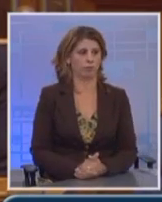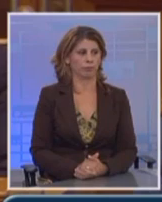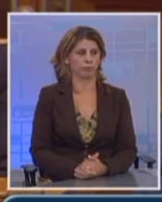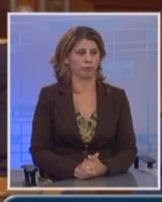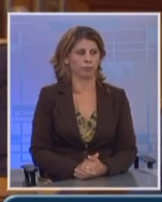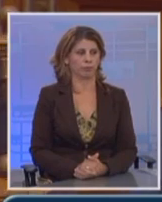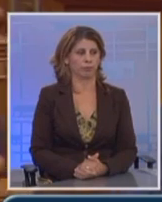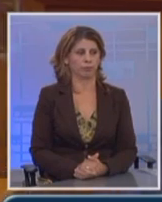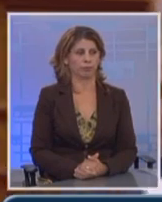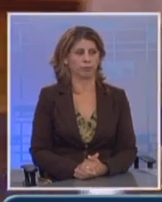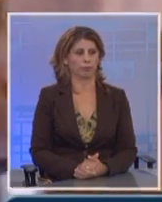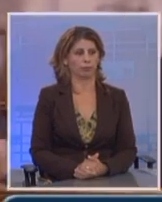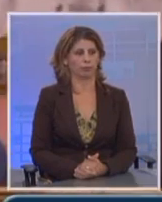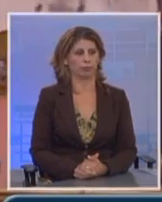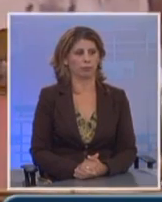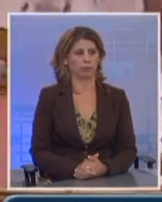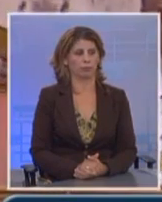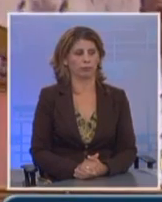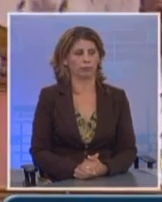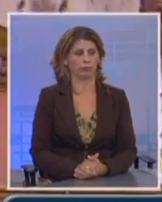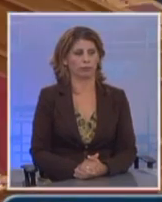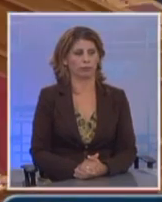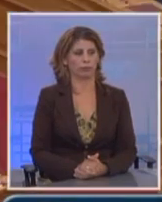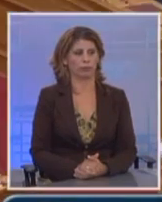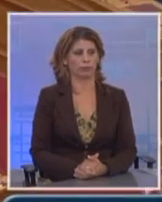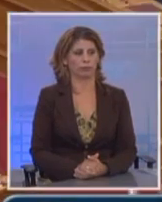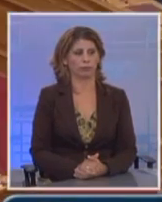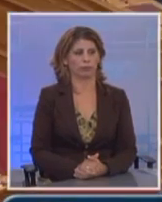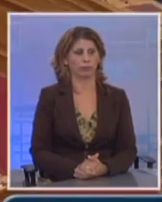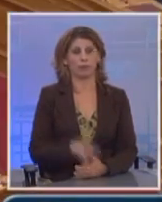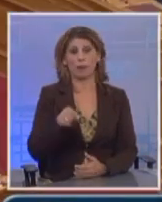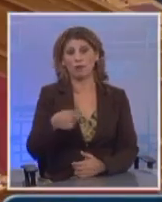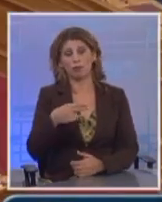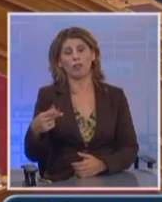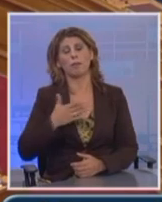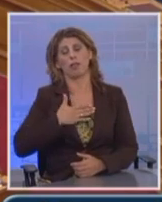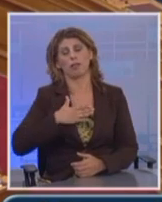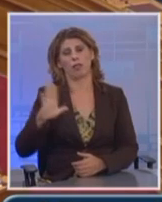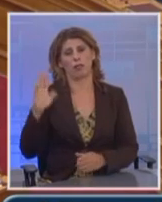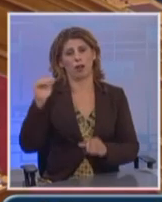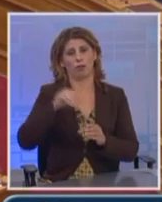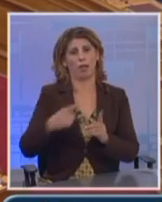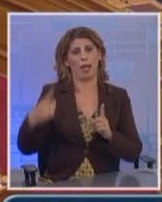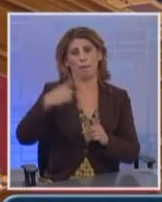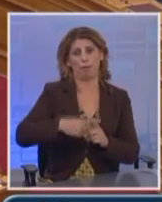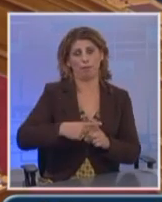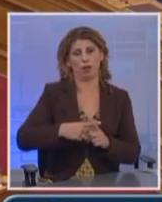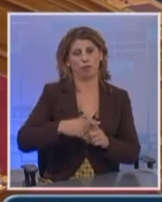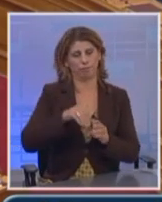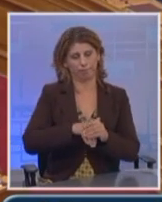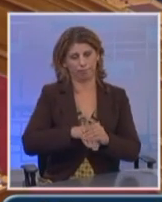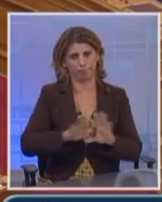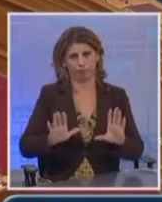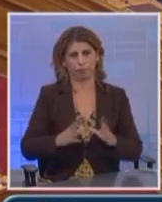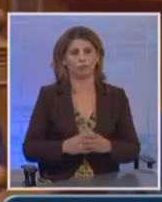Κυρίες και κύριοι συνάδελφοι, δεν θέλω να ασχοληθώ άλλο με αυτή την υπόθεση. Δεν θέλω να ασχοληθώ